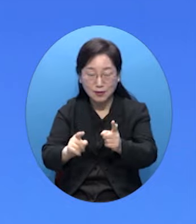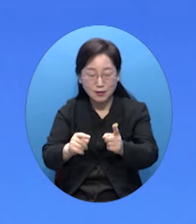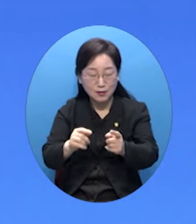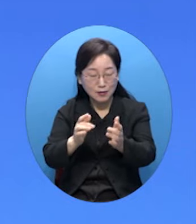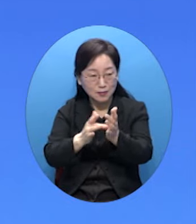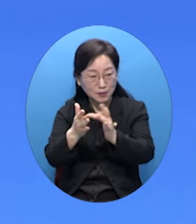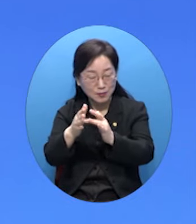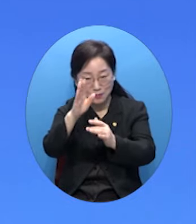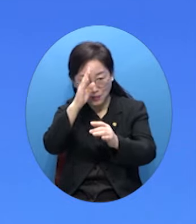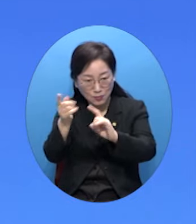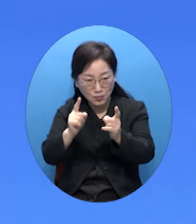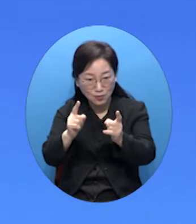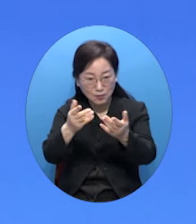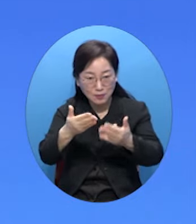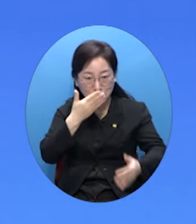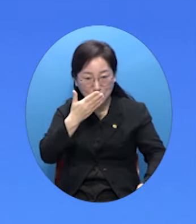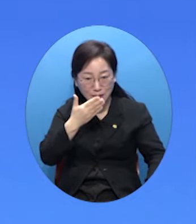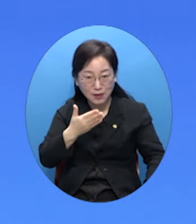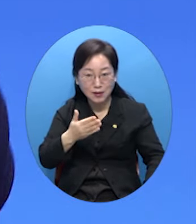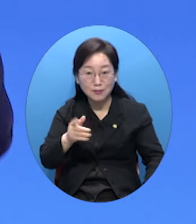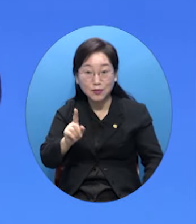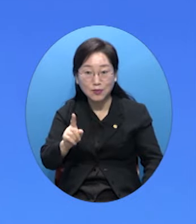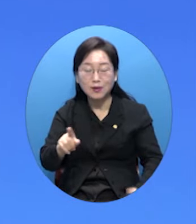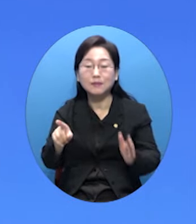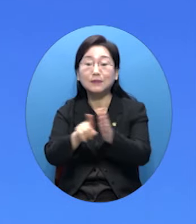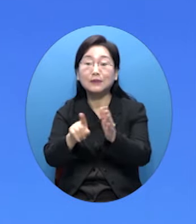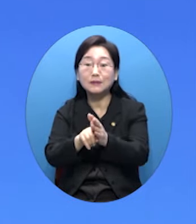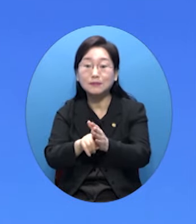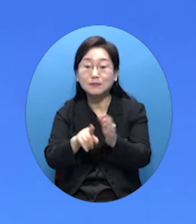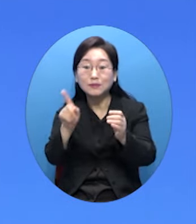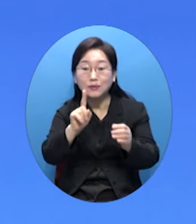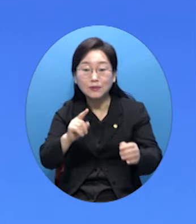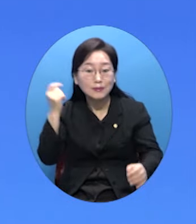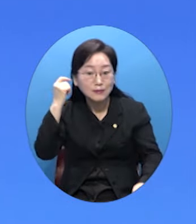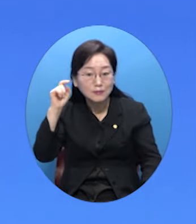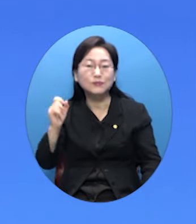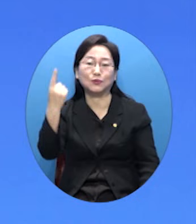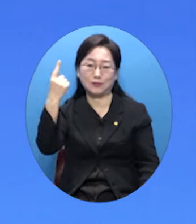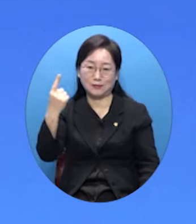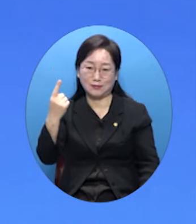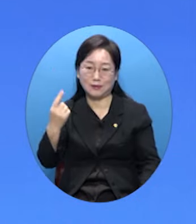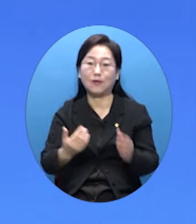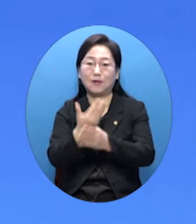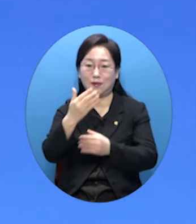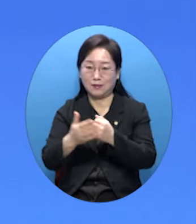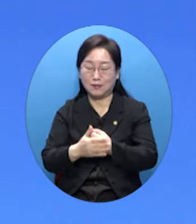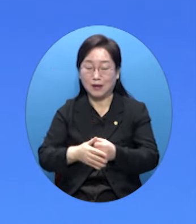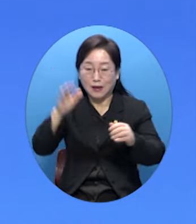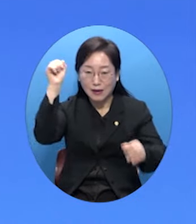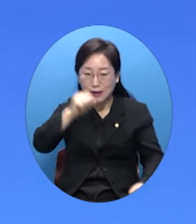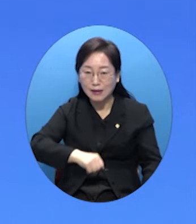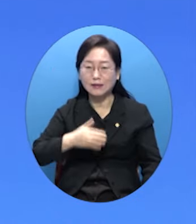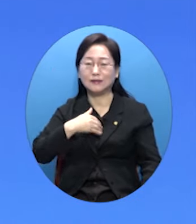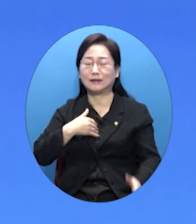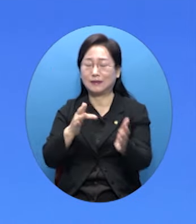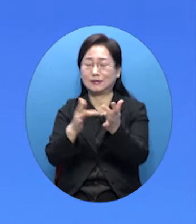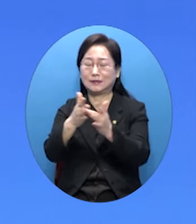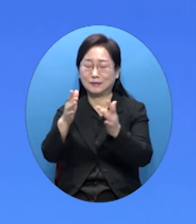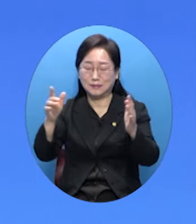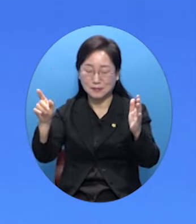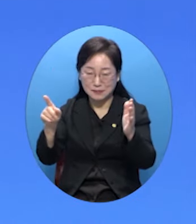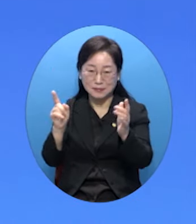고친다. 믿음은 어디서 난다고요? 들음에서 나는. 아, 내가 예수를 만나면 내가 눈을 뜰 수